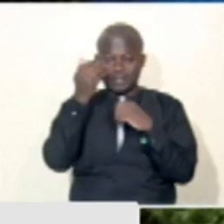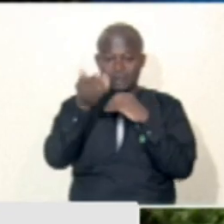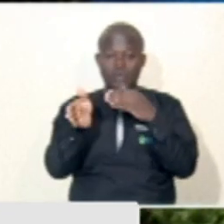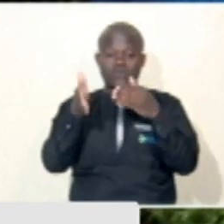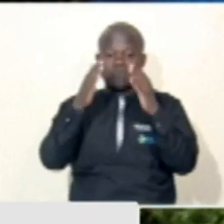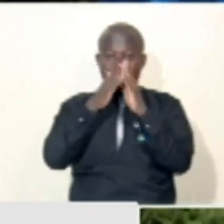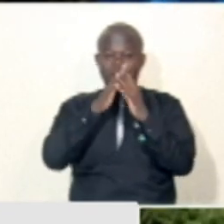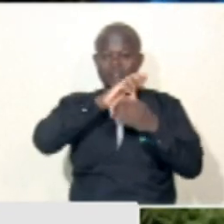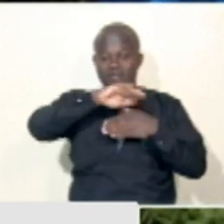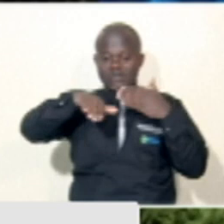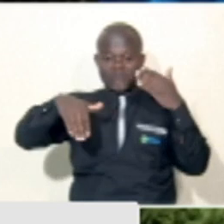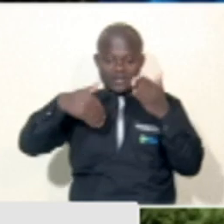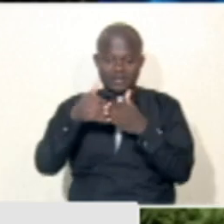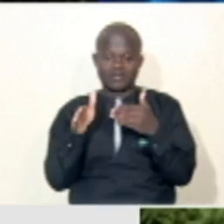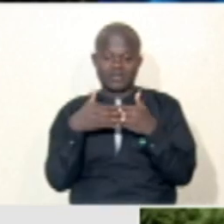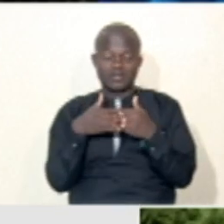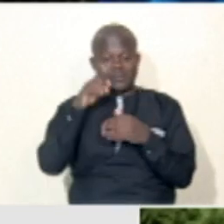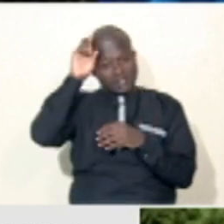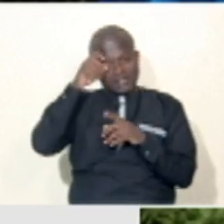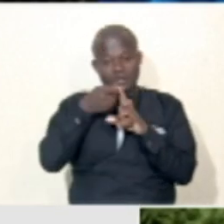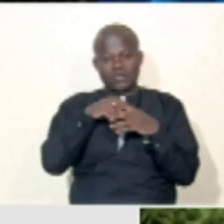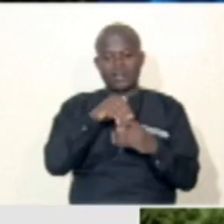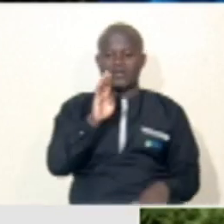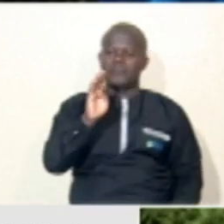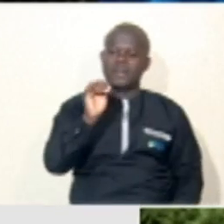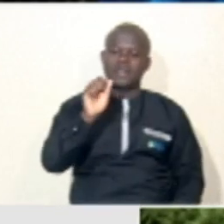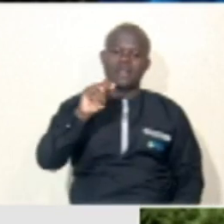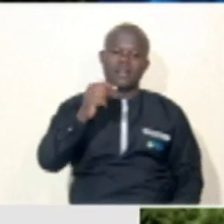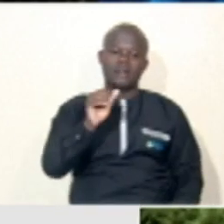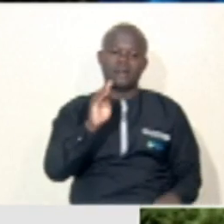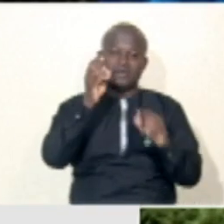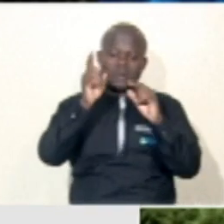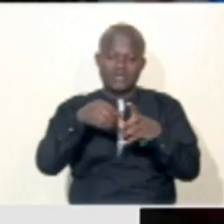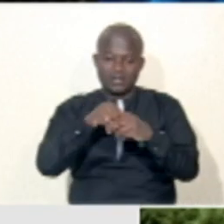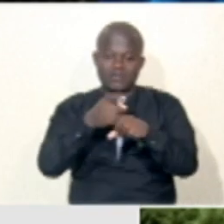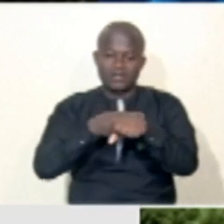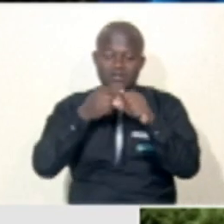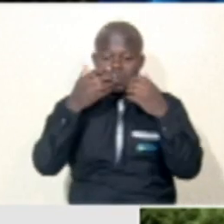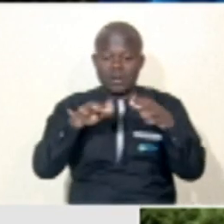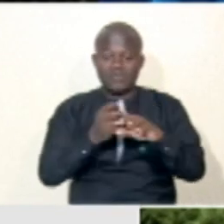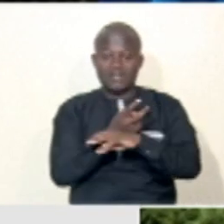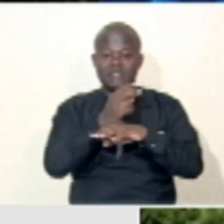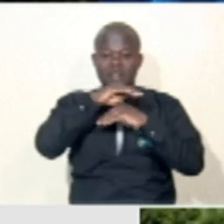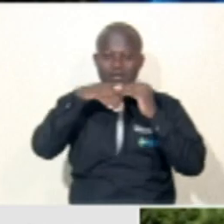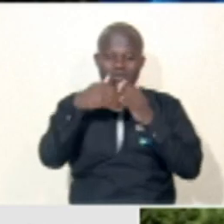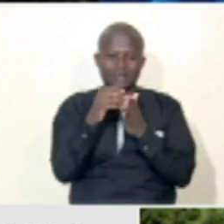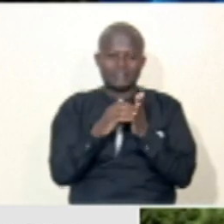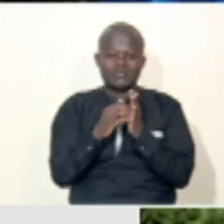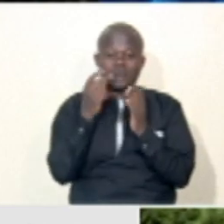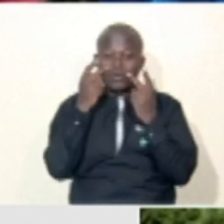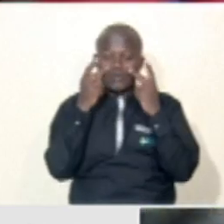wose urafunze. Tekereza guturuka mu byanga bukagera Musanze ukahamara isaha n'igice ukubona ahantu